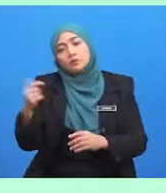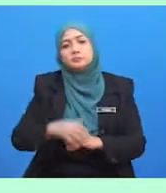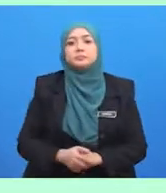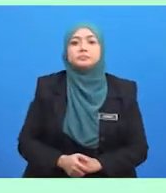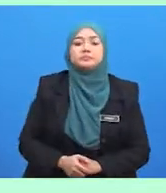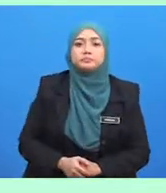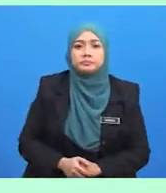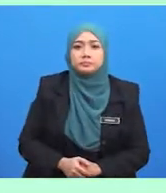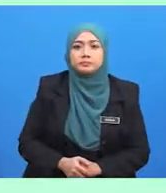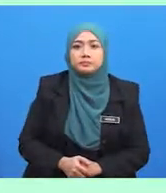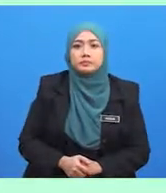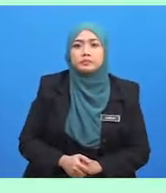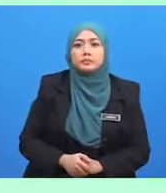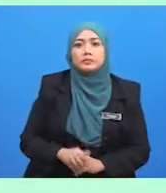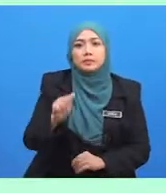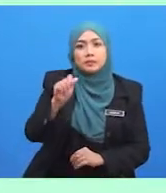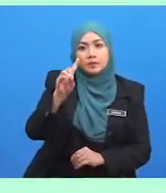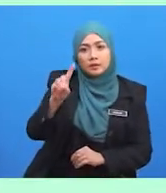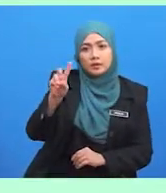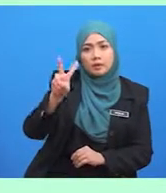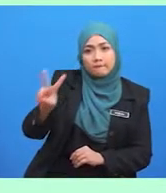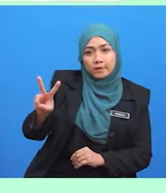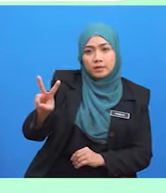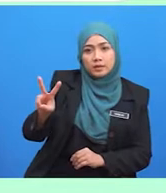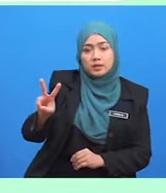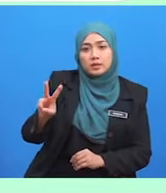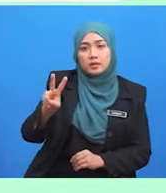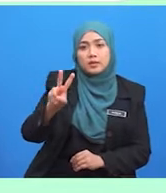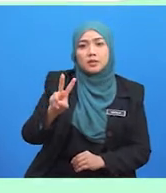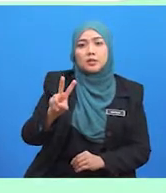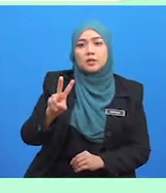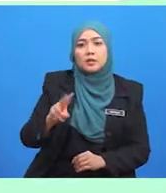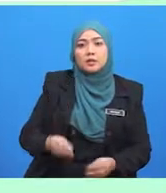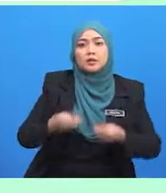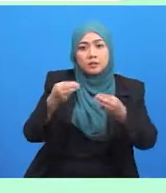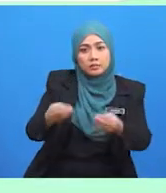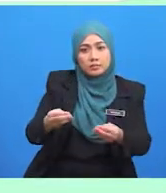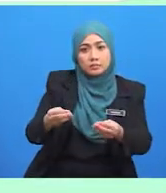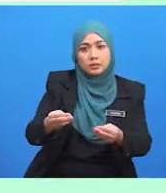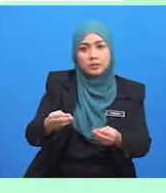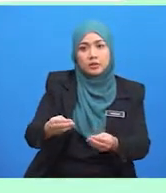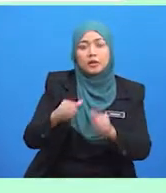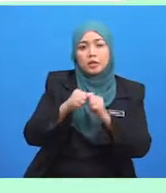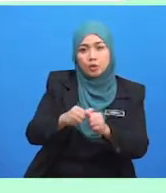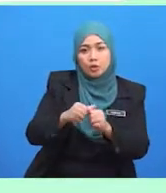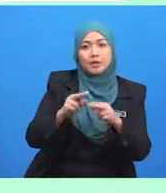Manakala tarif ad valorem pula merupakan cukai yang dikenakan mengikut nilai barang yang